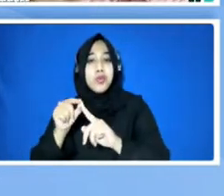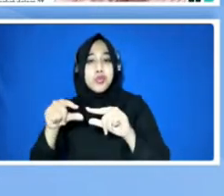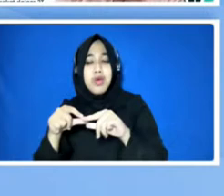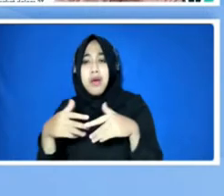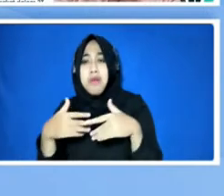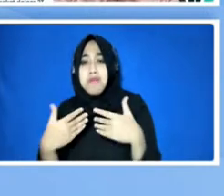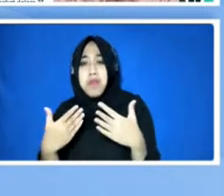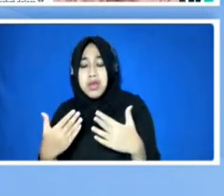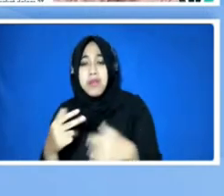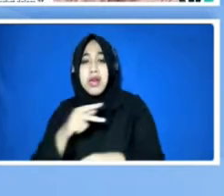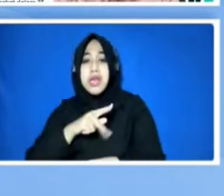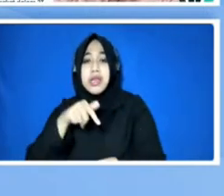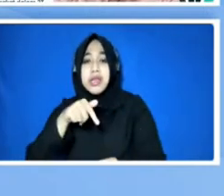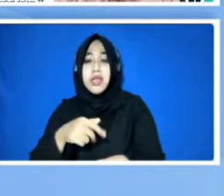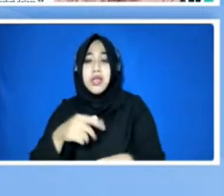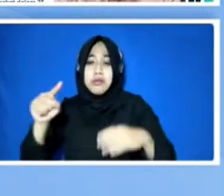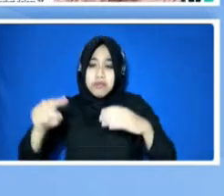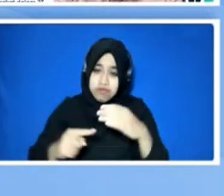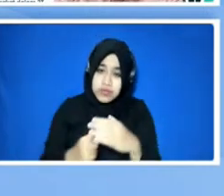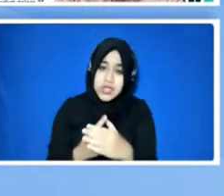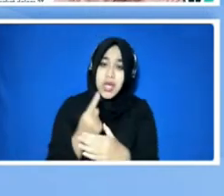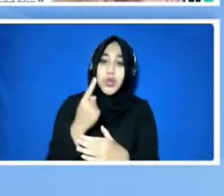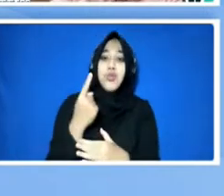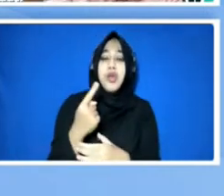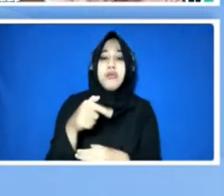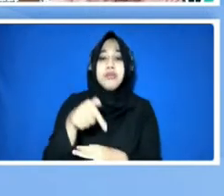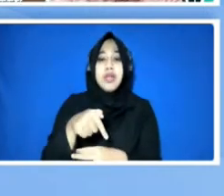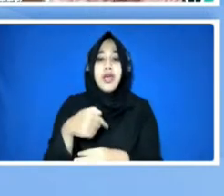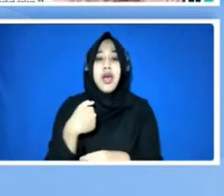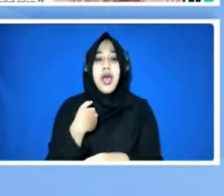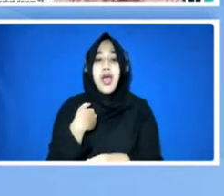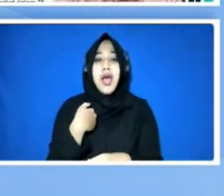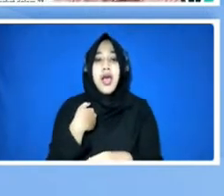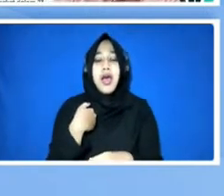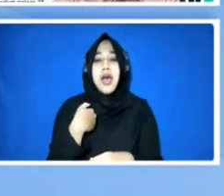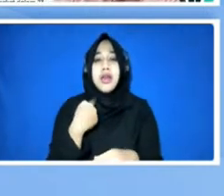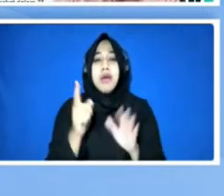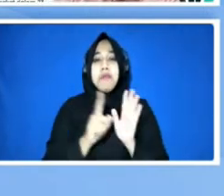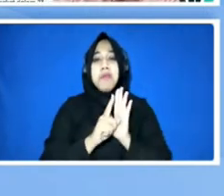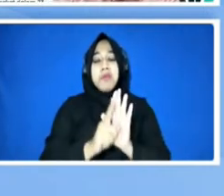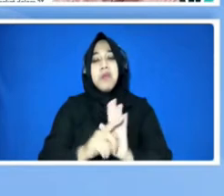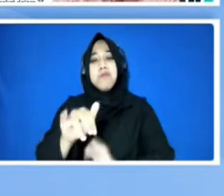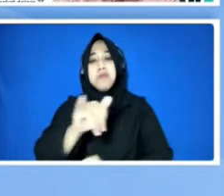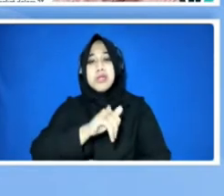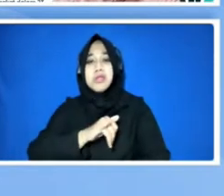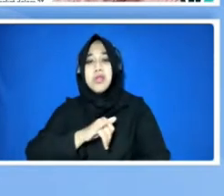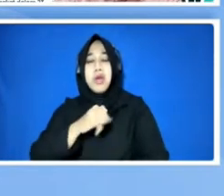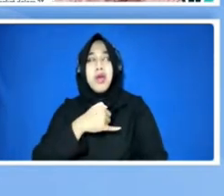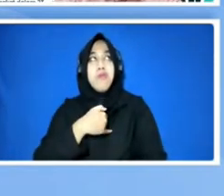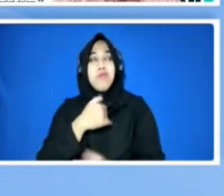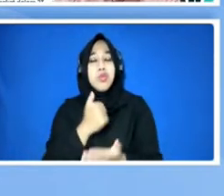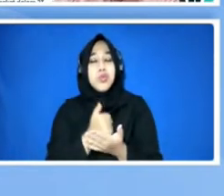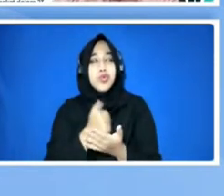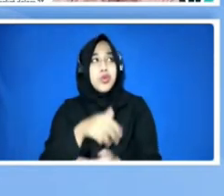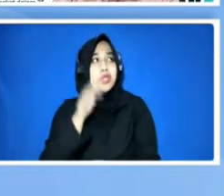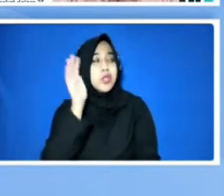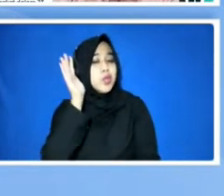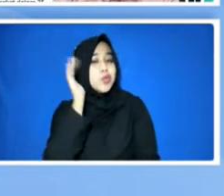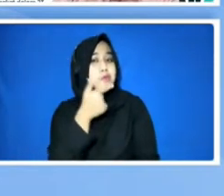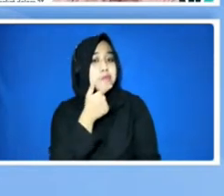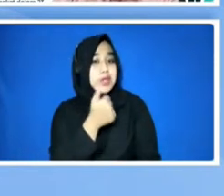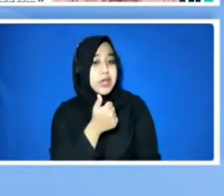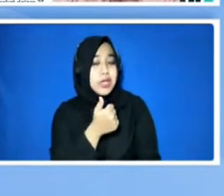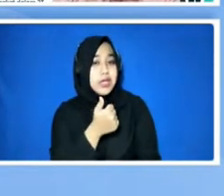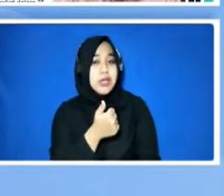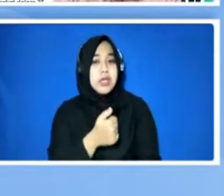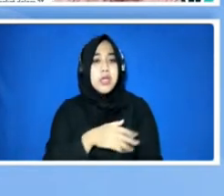kemudian menyatukan ini dalam satu, ada dirijennya secara bersama-sama, ya itu menurut saya isu penting. Karena kalau enggak, semua